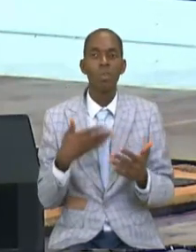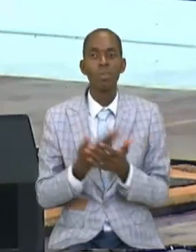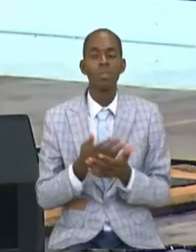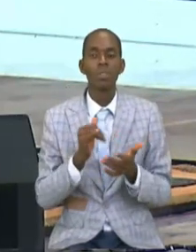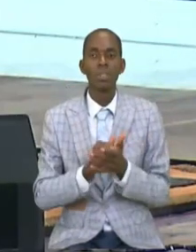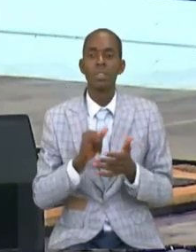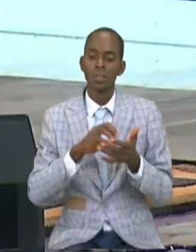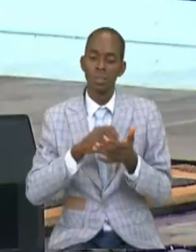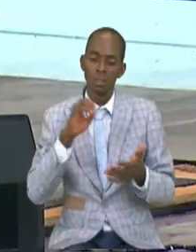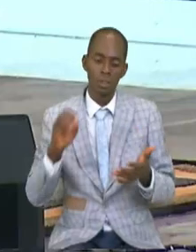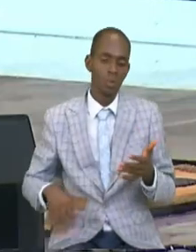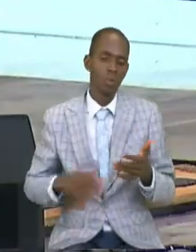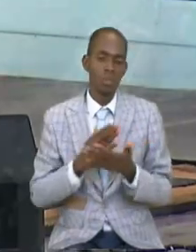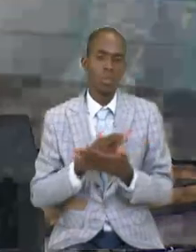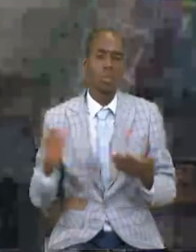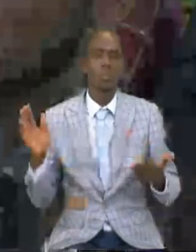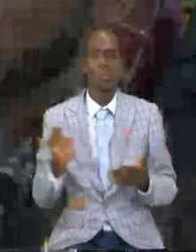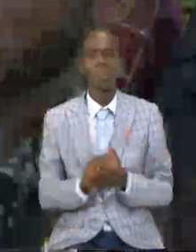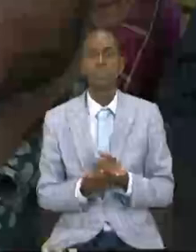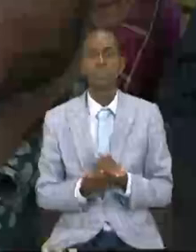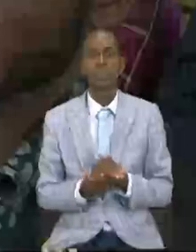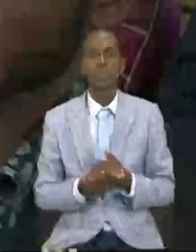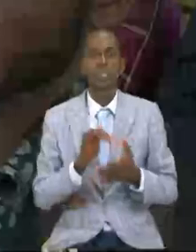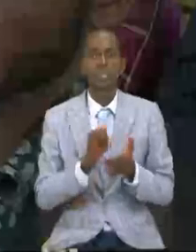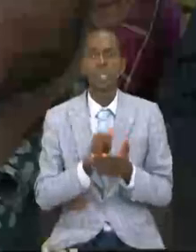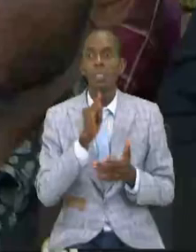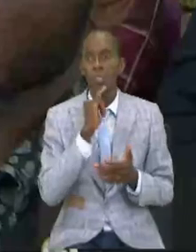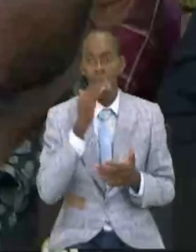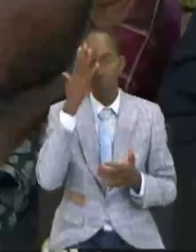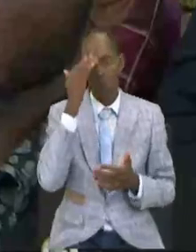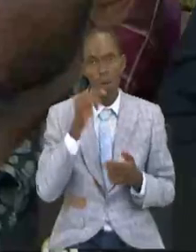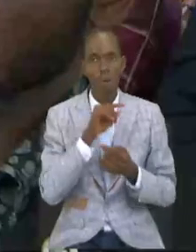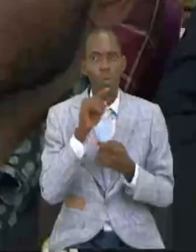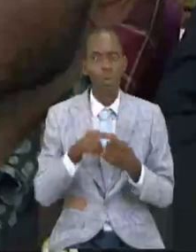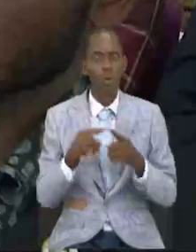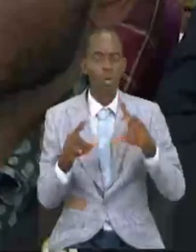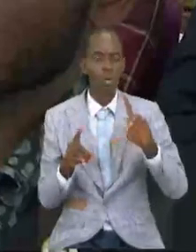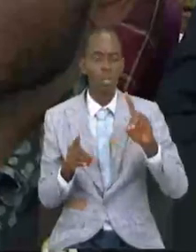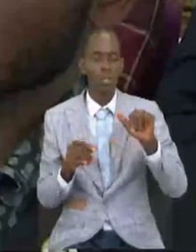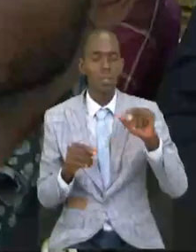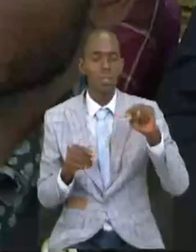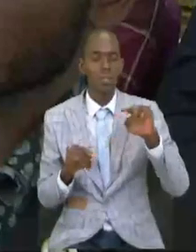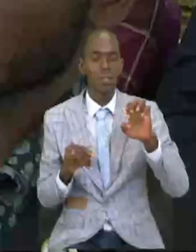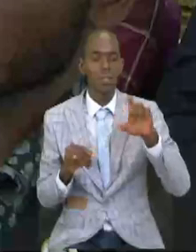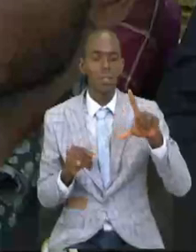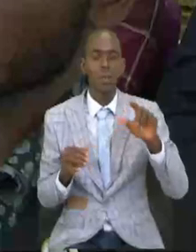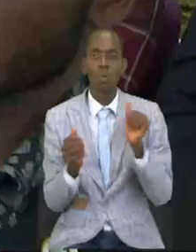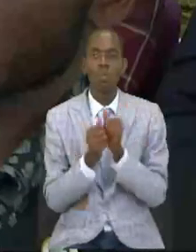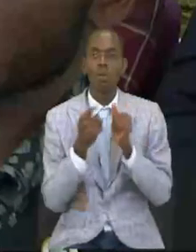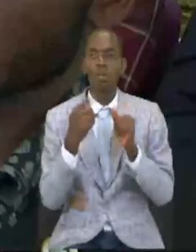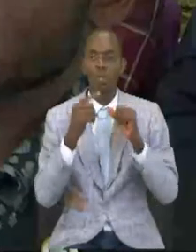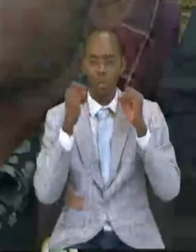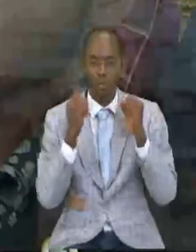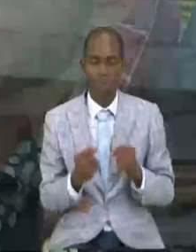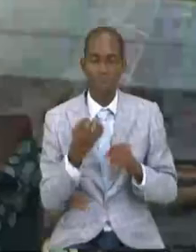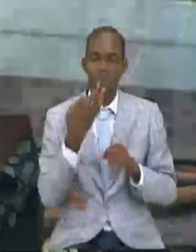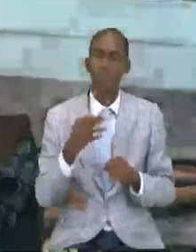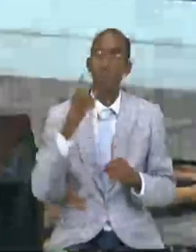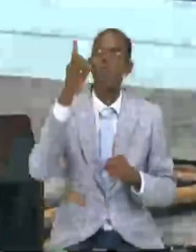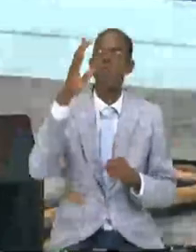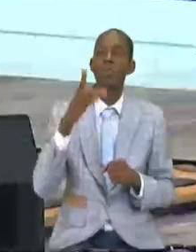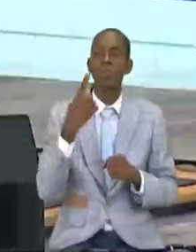cela s'évapore. C'est pourquoi lorsque Daniel, qui porte la puissance de